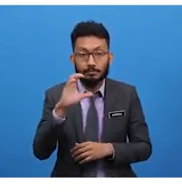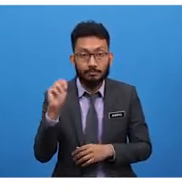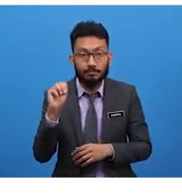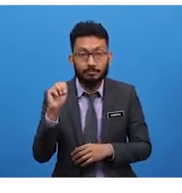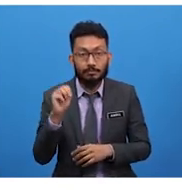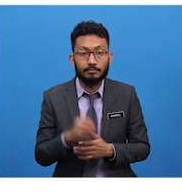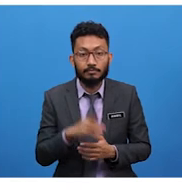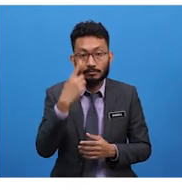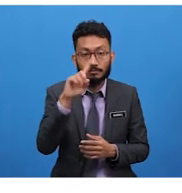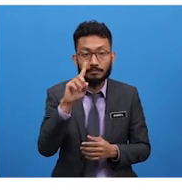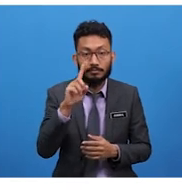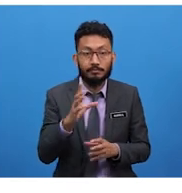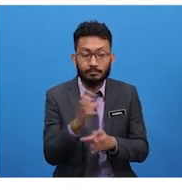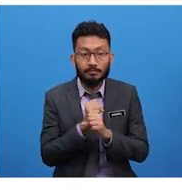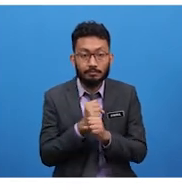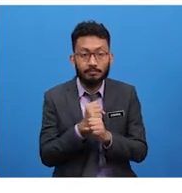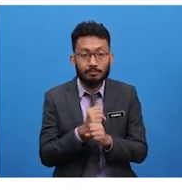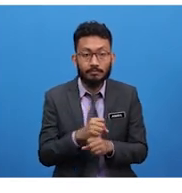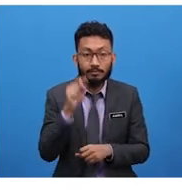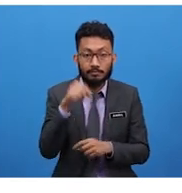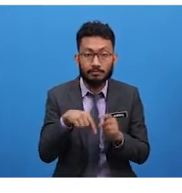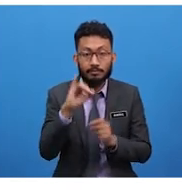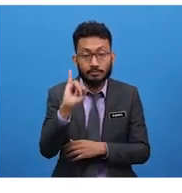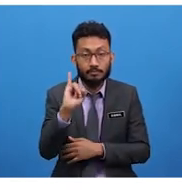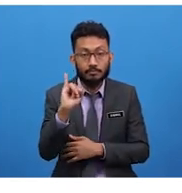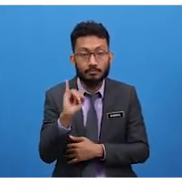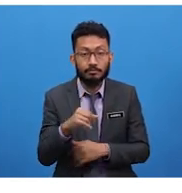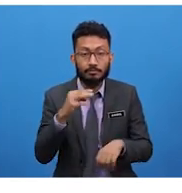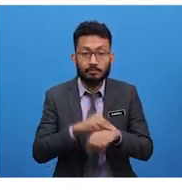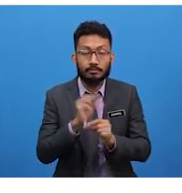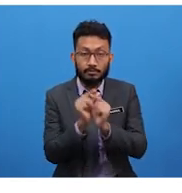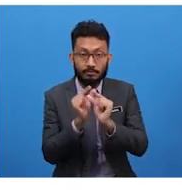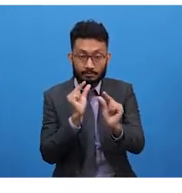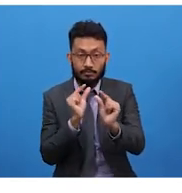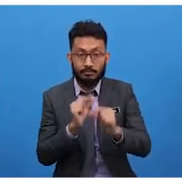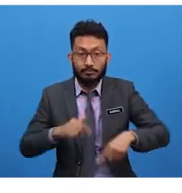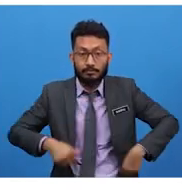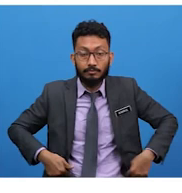cm untuk mendapatkan titik I pada garis pinggul.